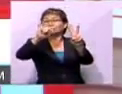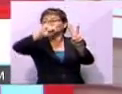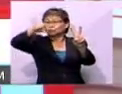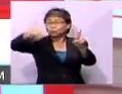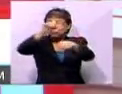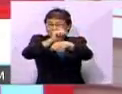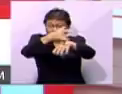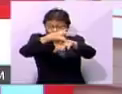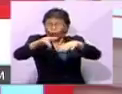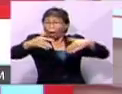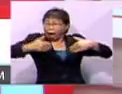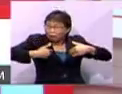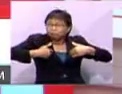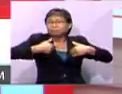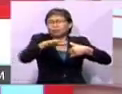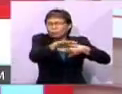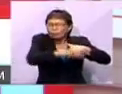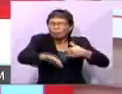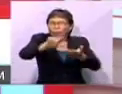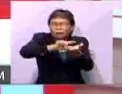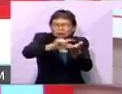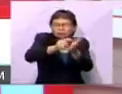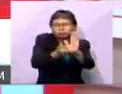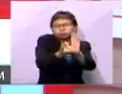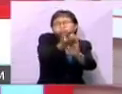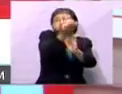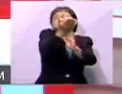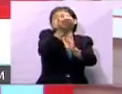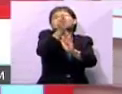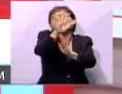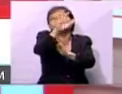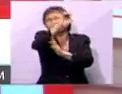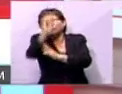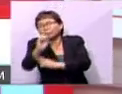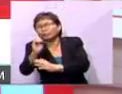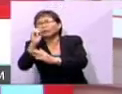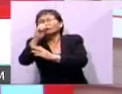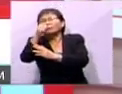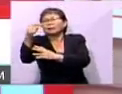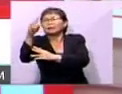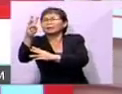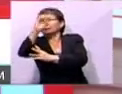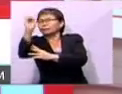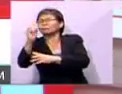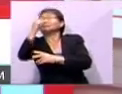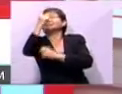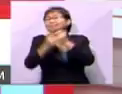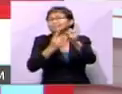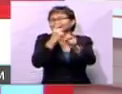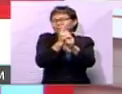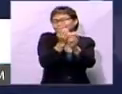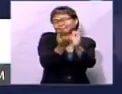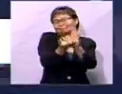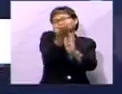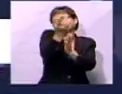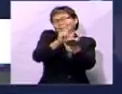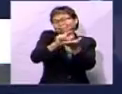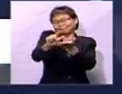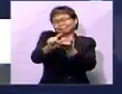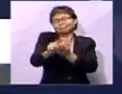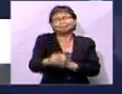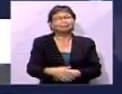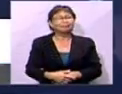yang diwujudkan dengan purata pendapatan meningkat antara 5% hingga 6% tahun.